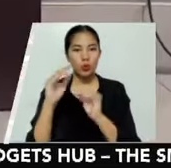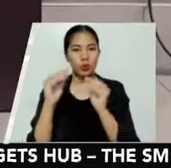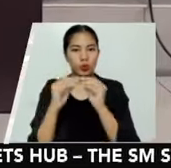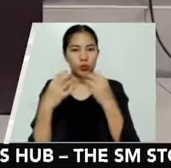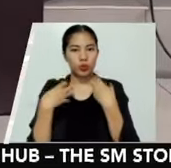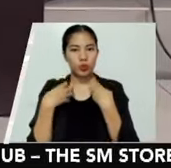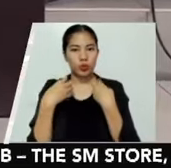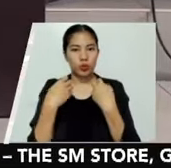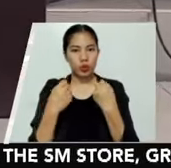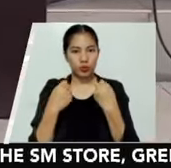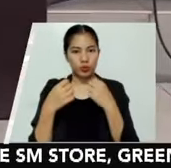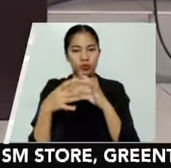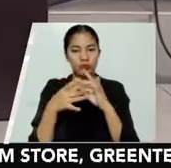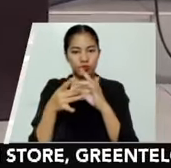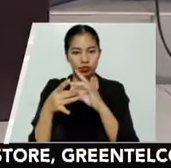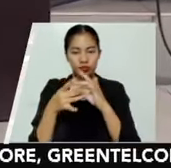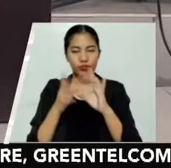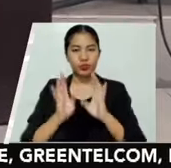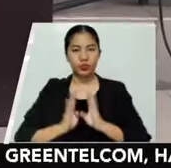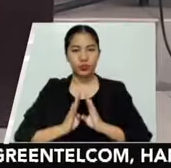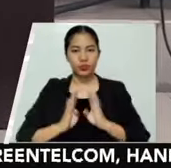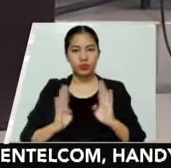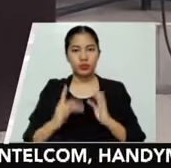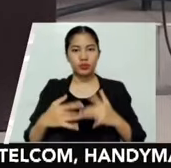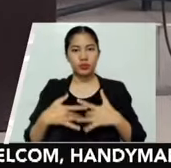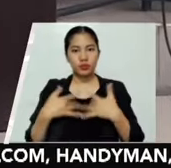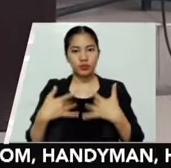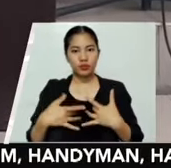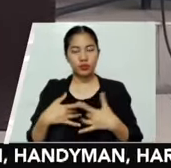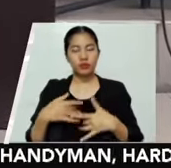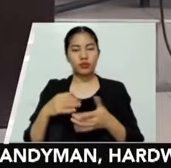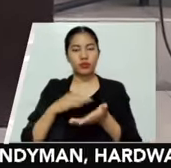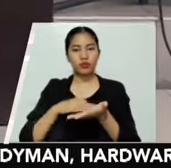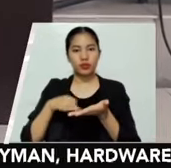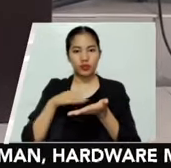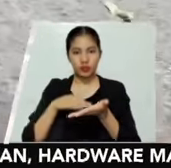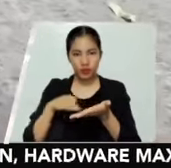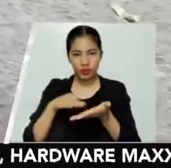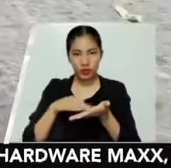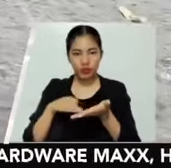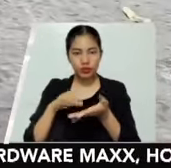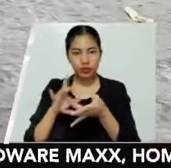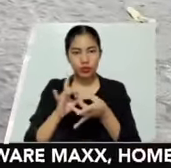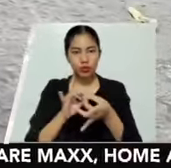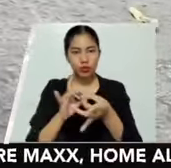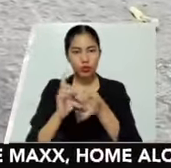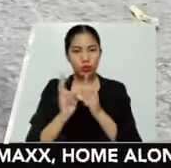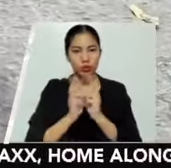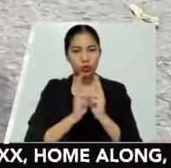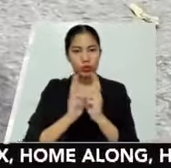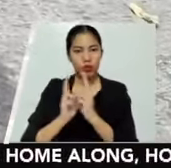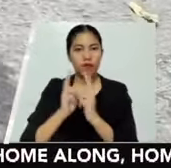mabubuksan ang puso sa pagpapatawad at makakaisa o magkakaisa para sa sama-samang